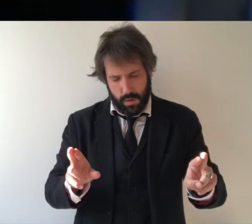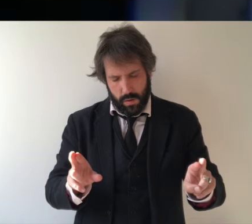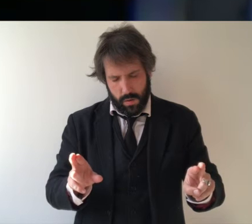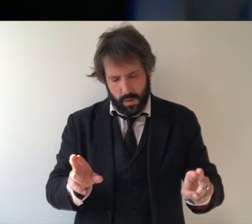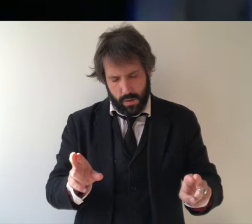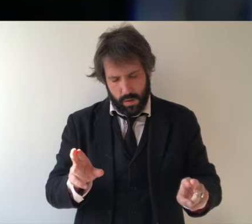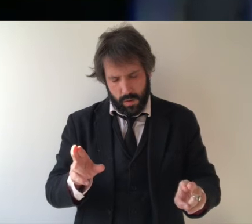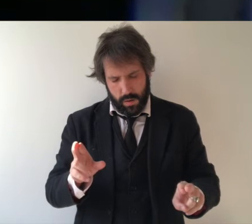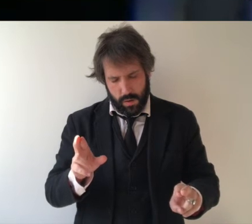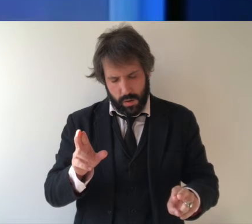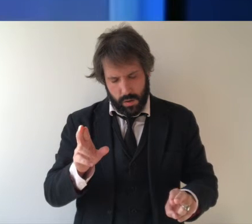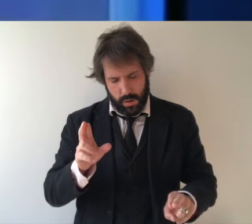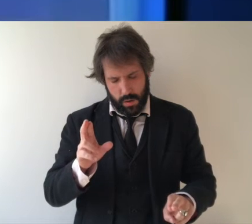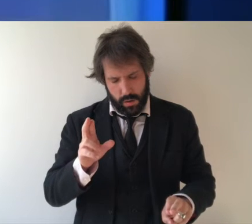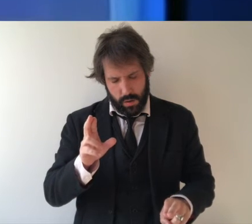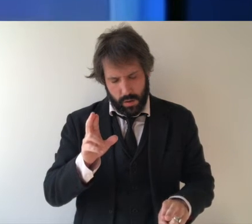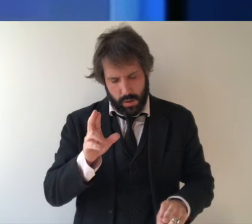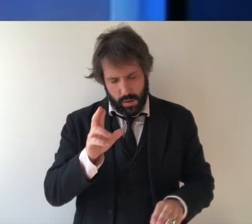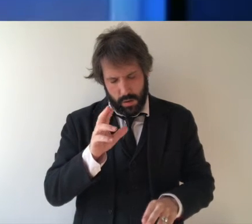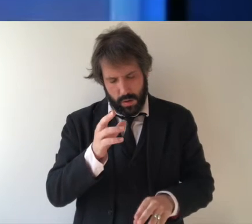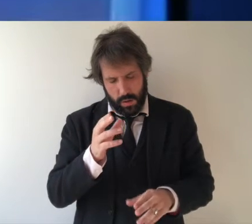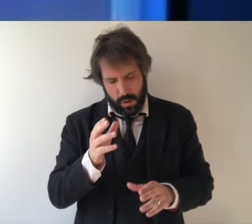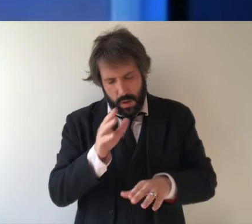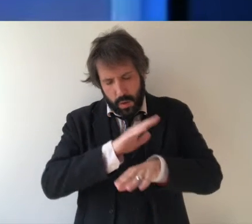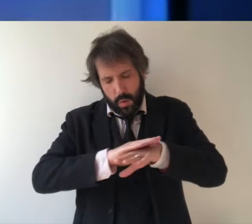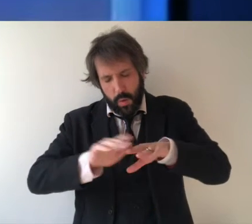un doux sauveur